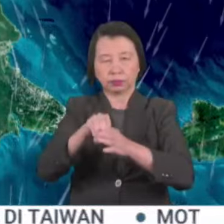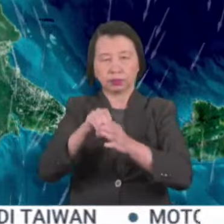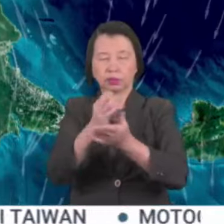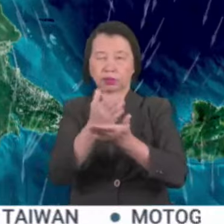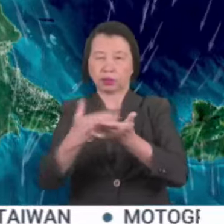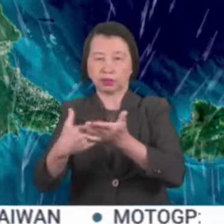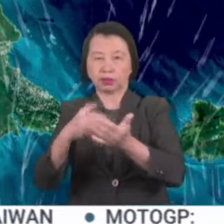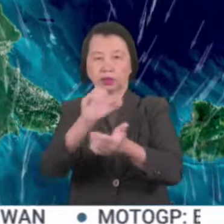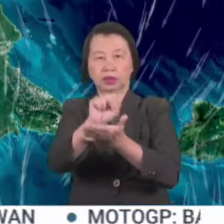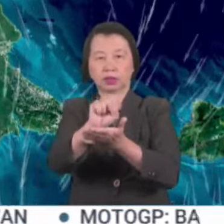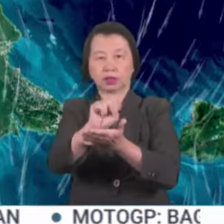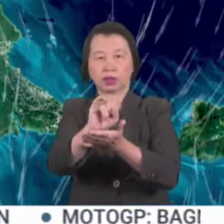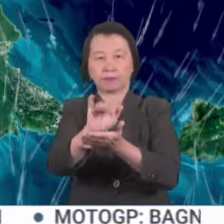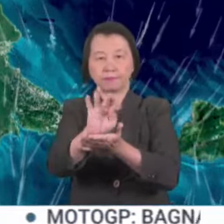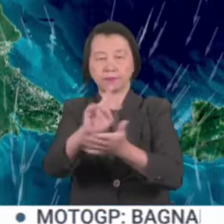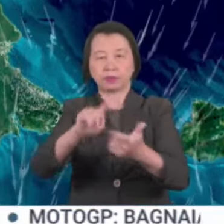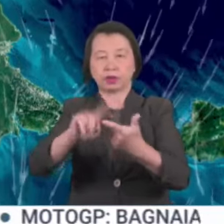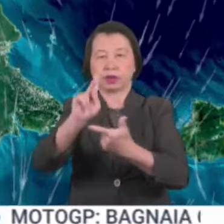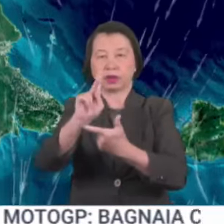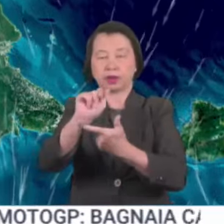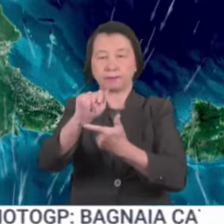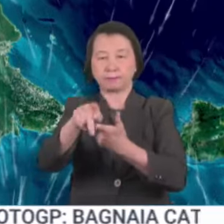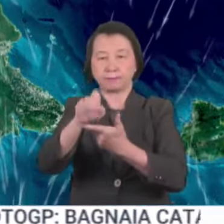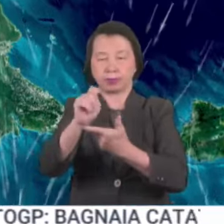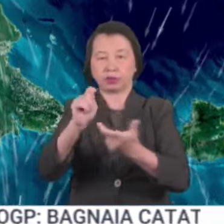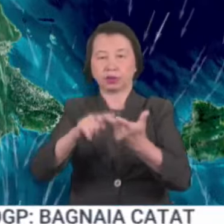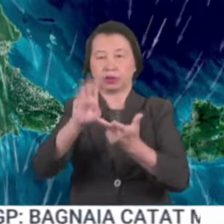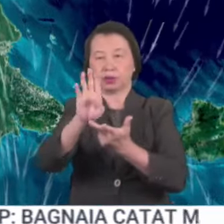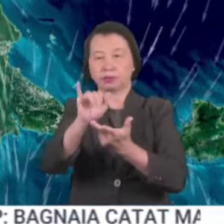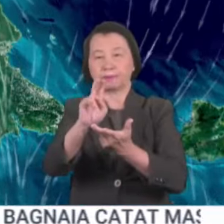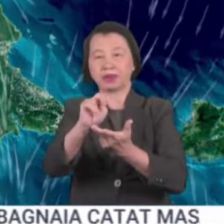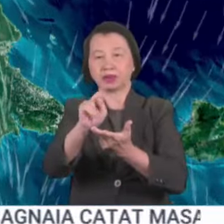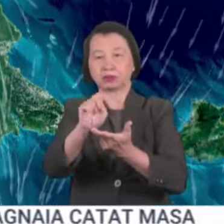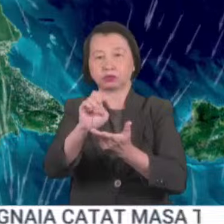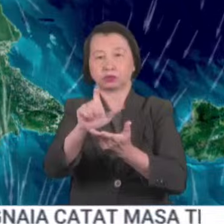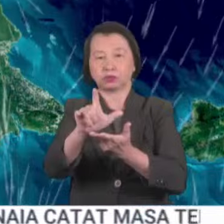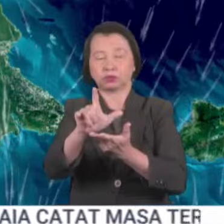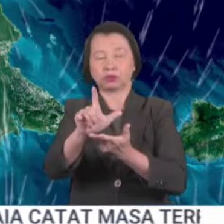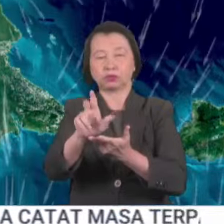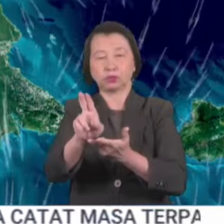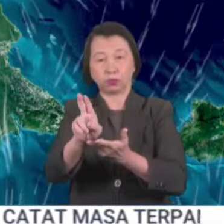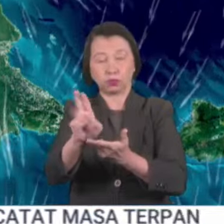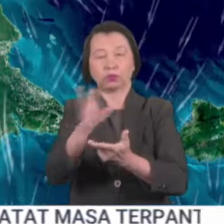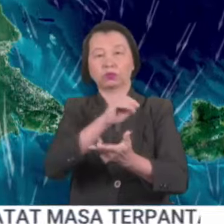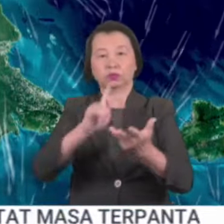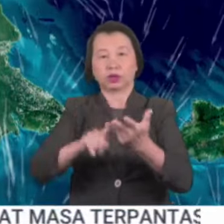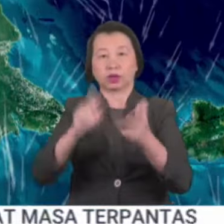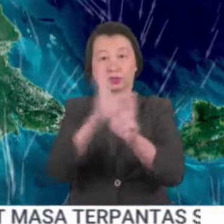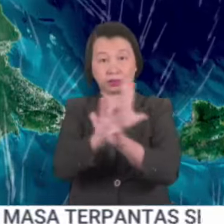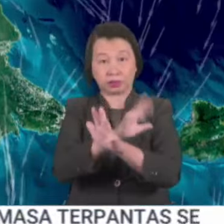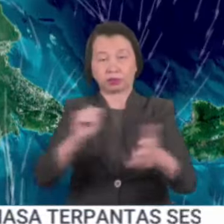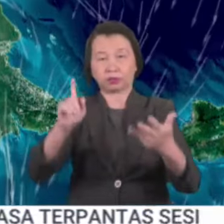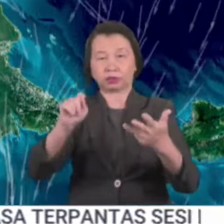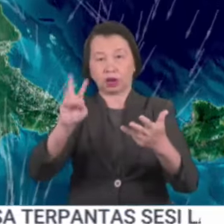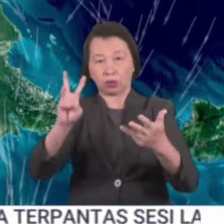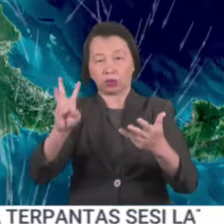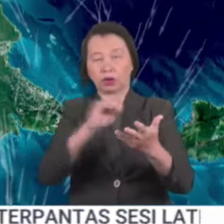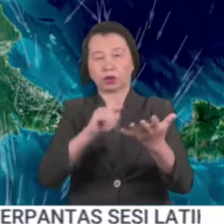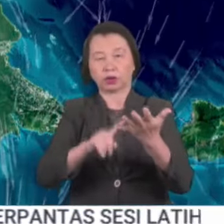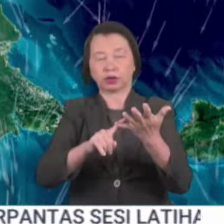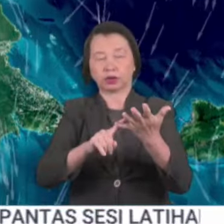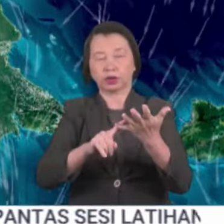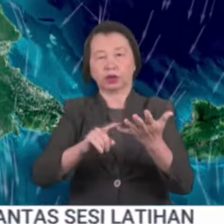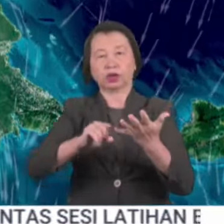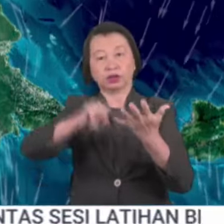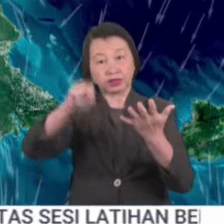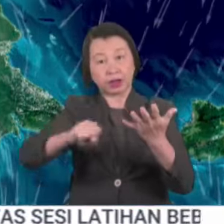sekitar bahagian Sibu, Kapit, bahagian Bintulu dan juga di Sarawak, termasuk juga di bahagian Tawau dan juga Sandakan di